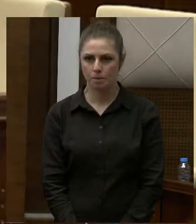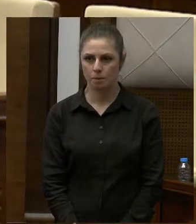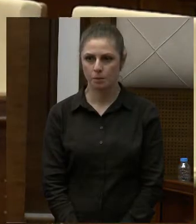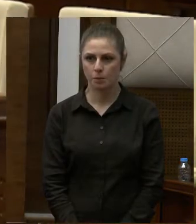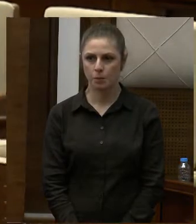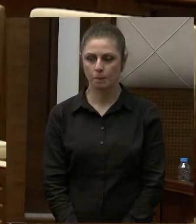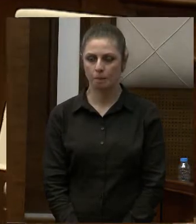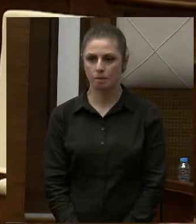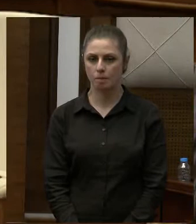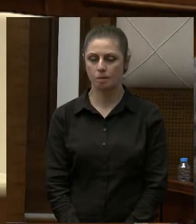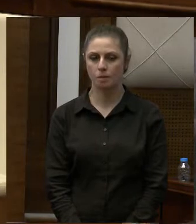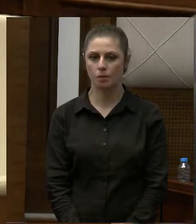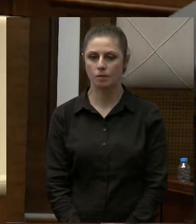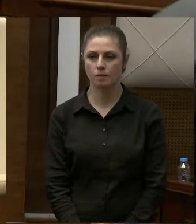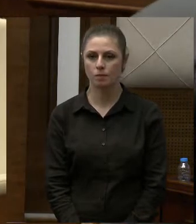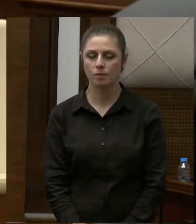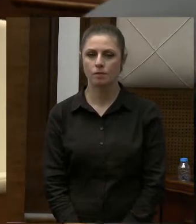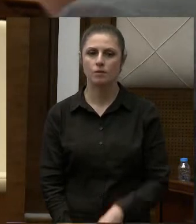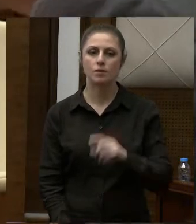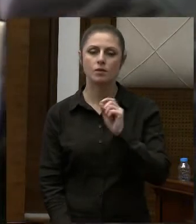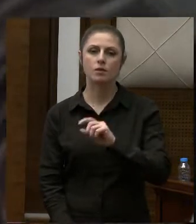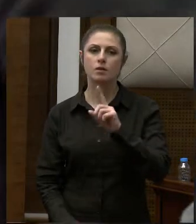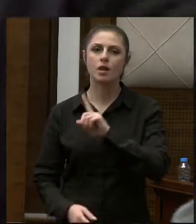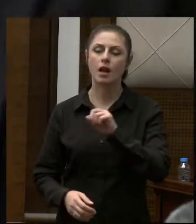Arkadaşlar, gündemin ikinci maddesine geçiyorum.